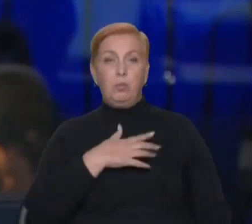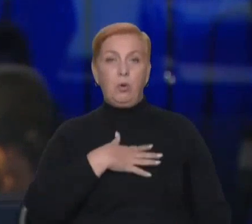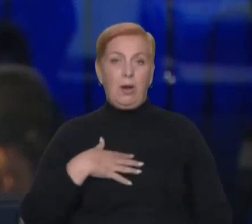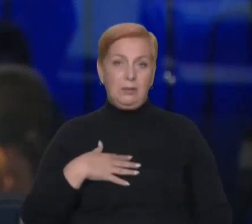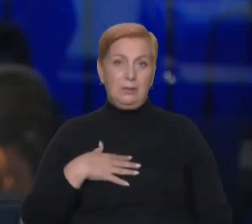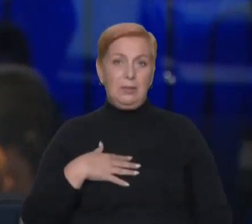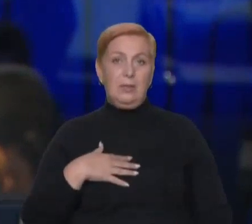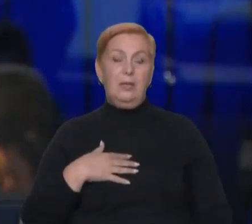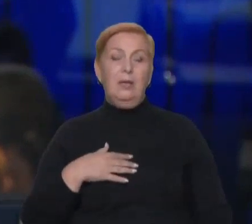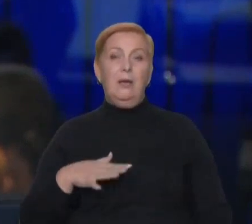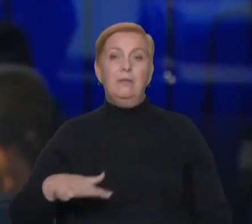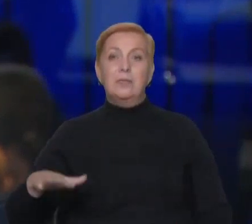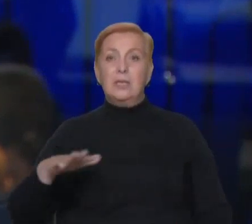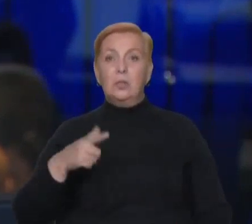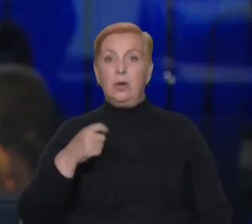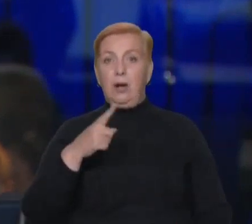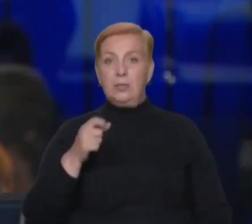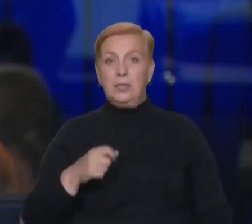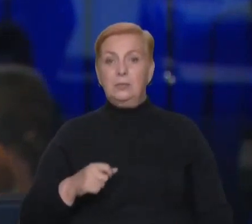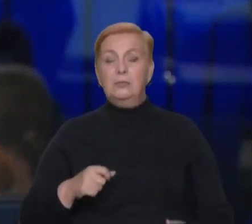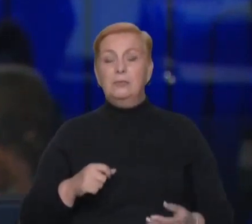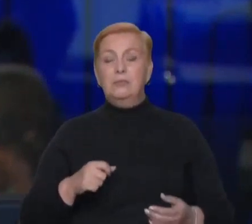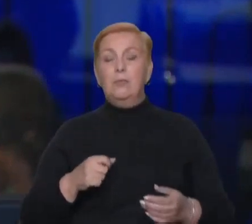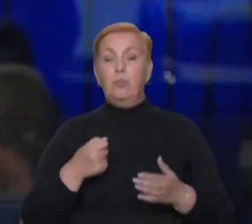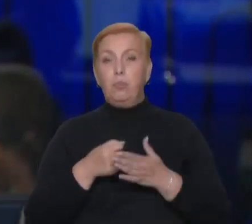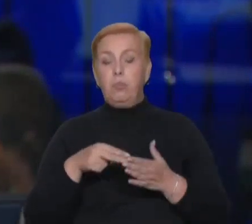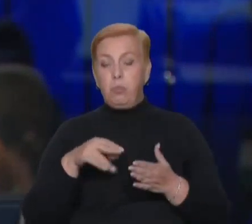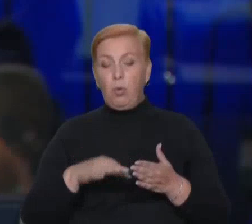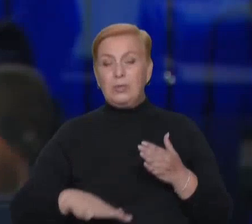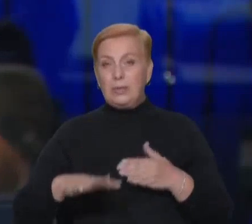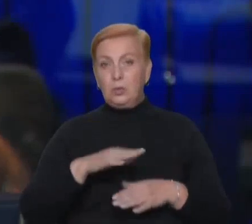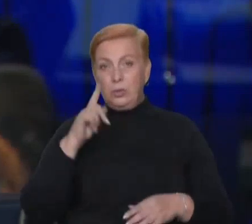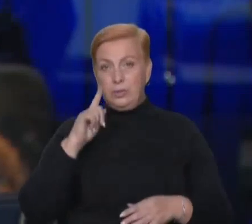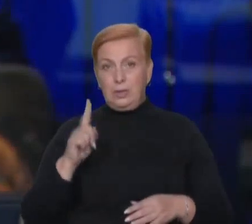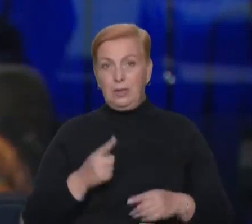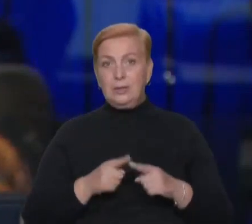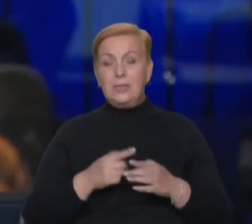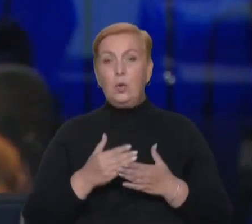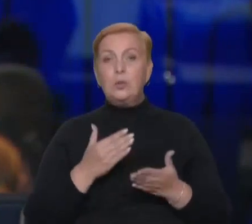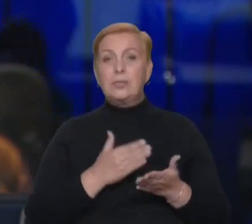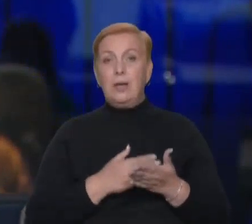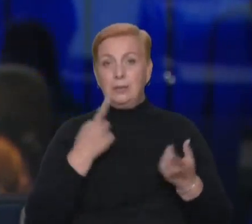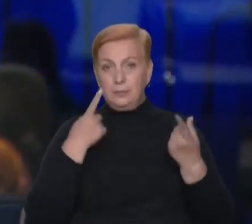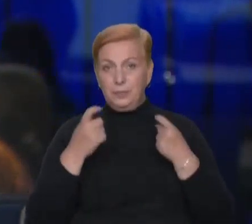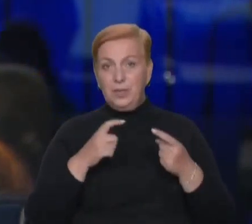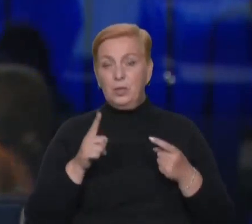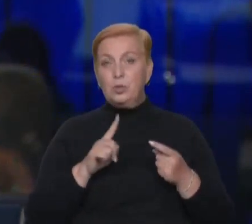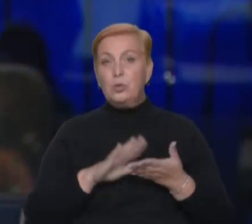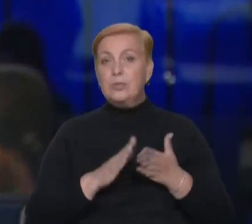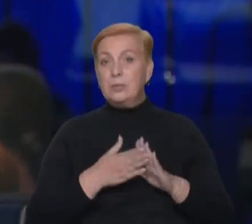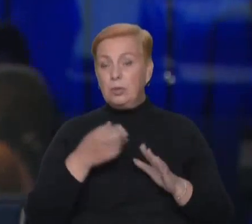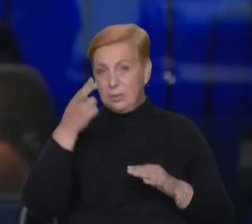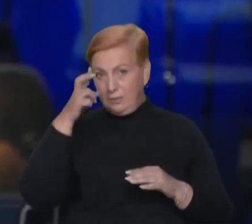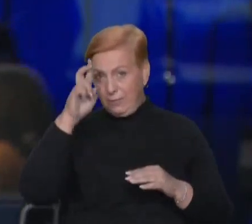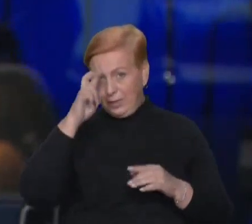атаки бойовиків сектору Газа по території Ізраїлю. Про таке повідомляє видання Israel Times. Це останні дані щодо ситуації в Україні.